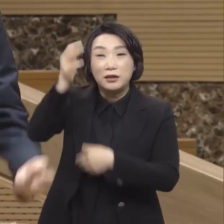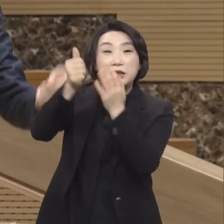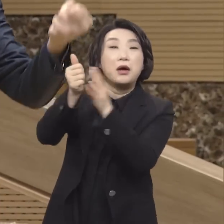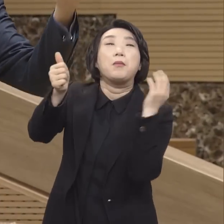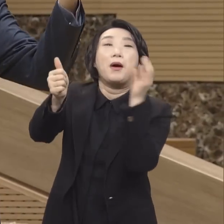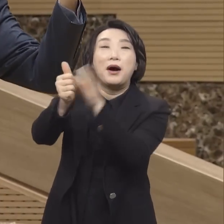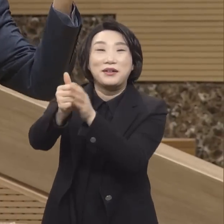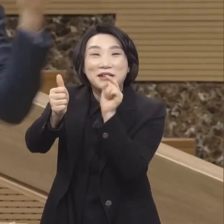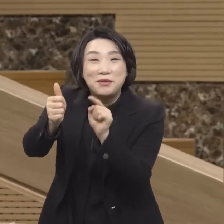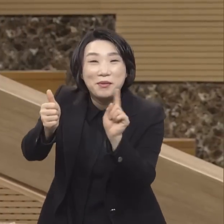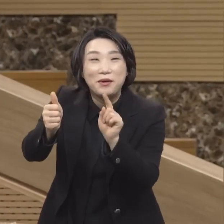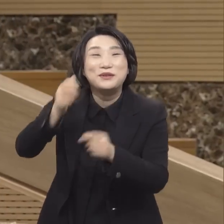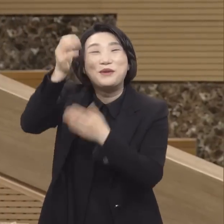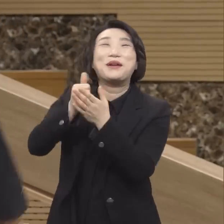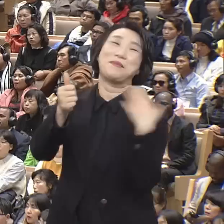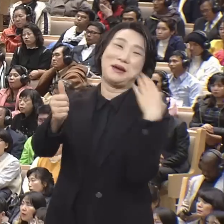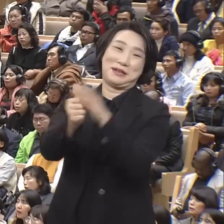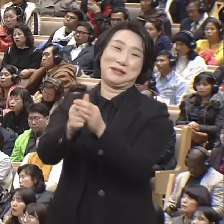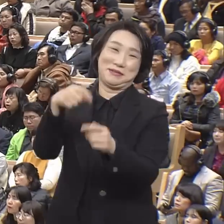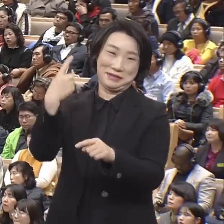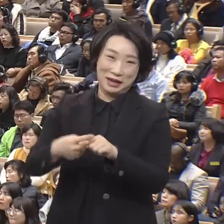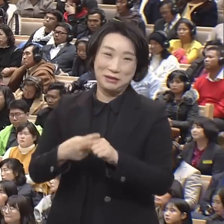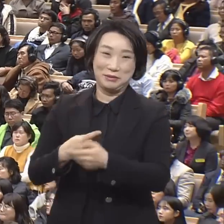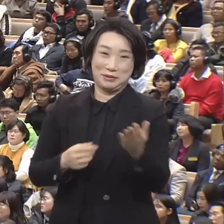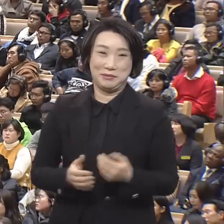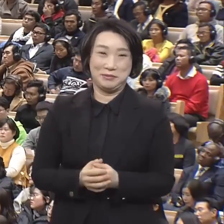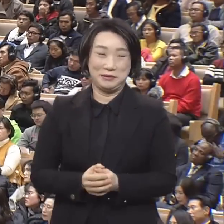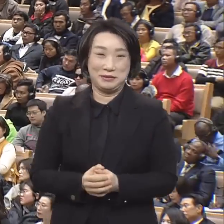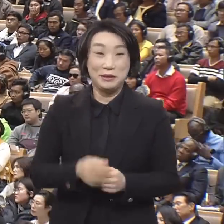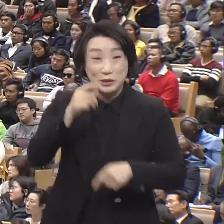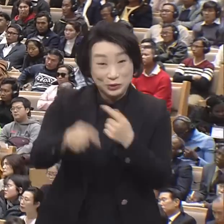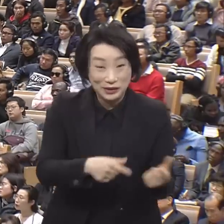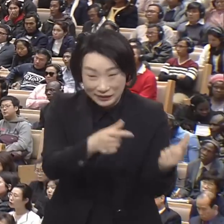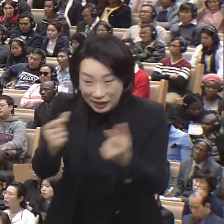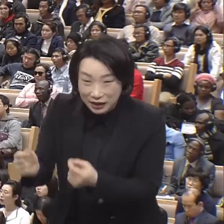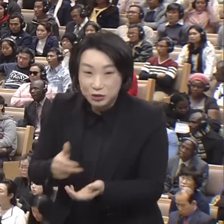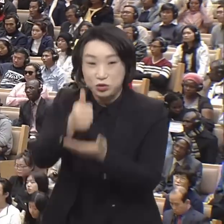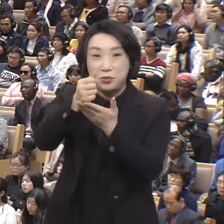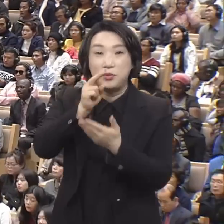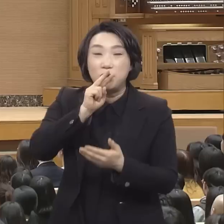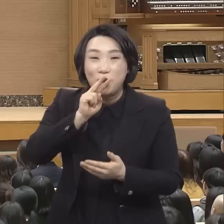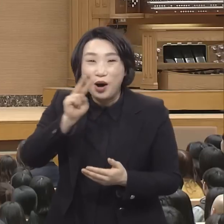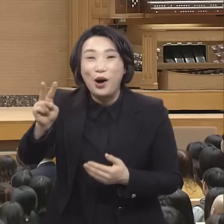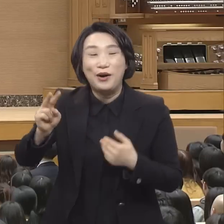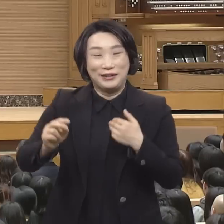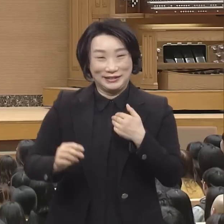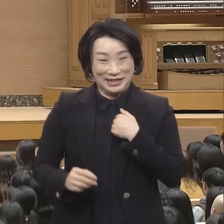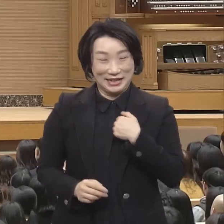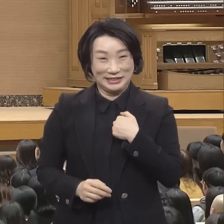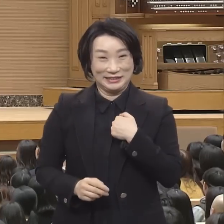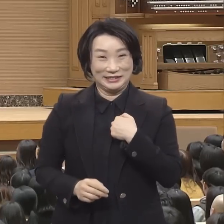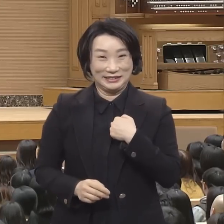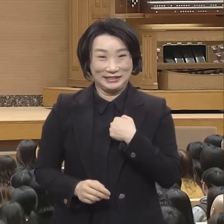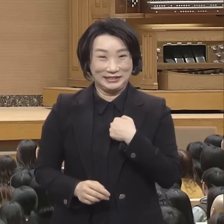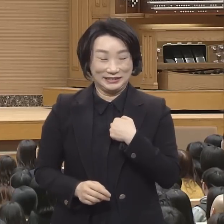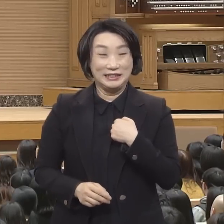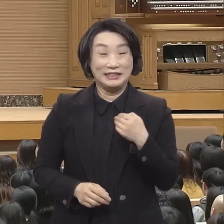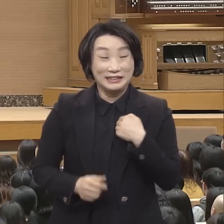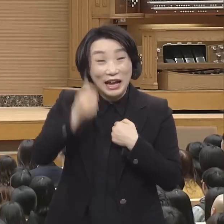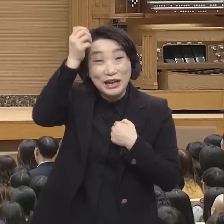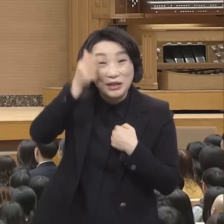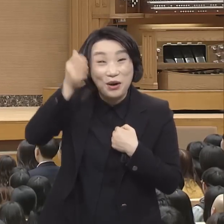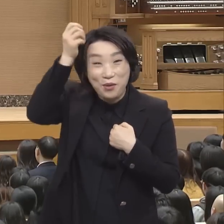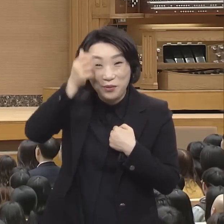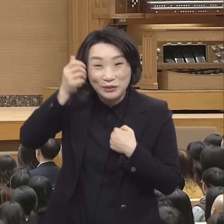것이 성령에게 맡기는 것이라 이 말이에요. 다 같이 주여, 나를, 내